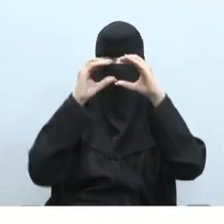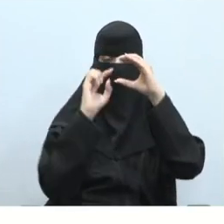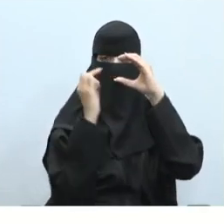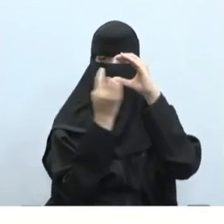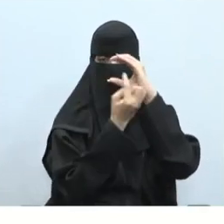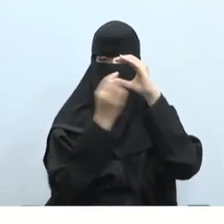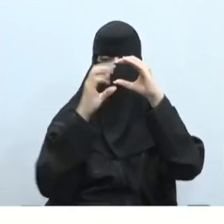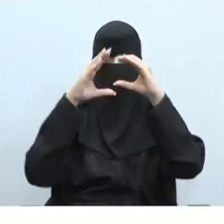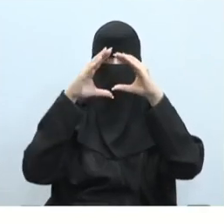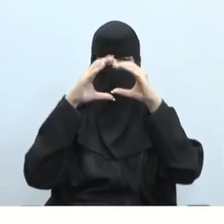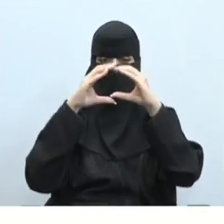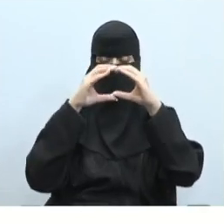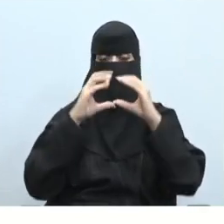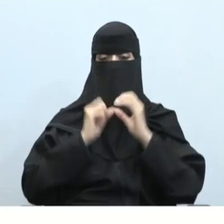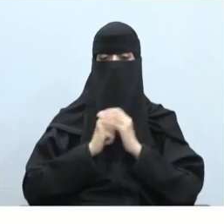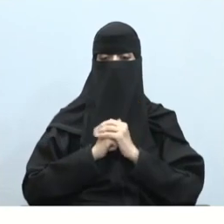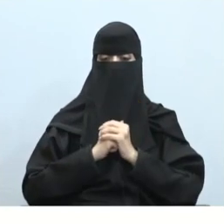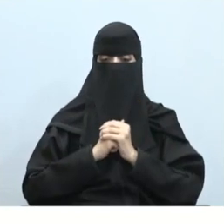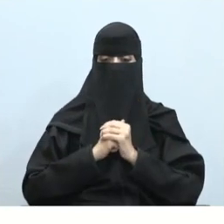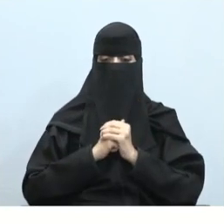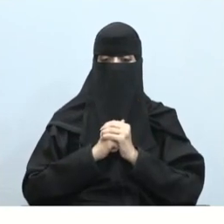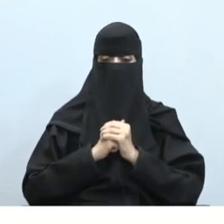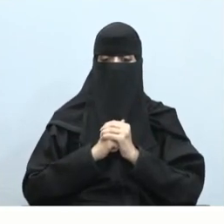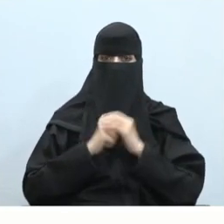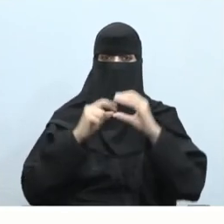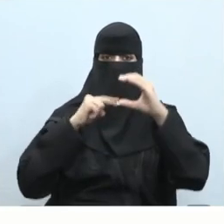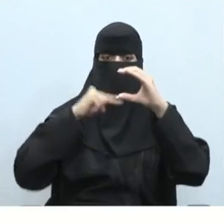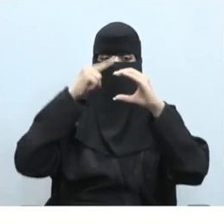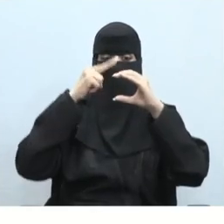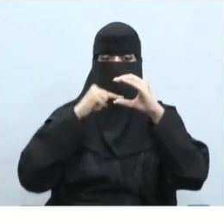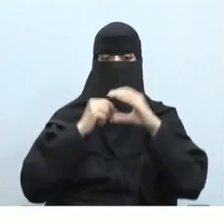الاستواء وتفلطحها من القطبين